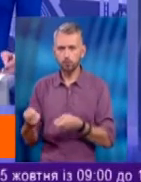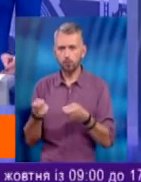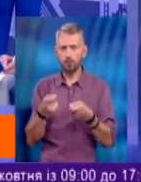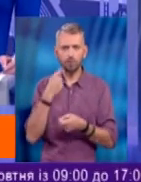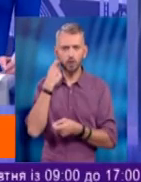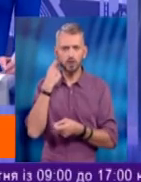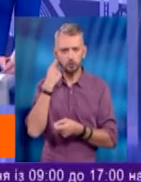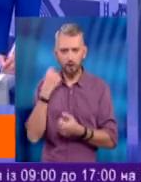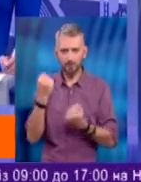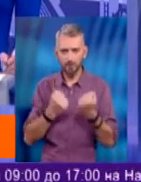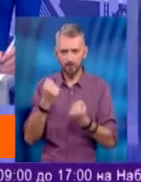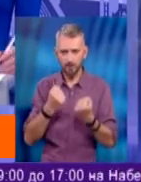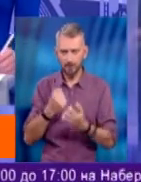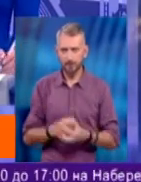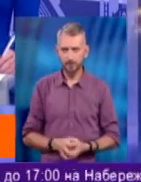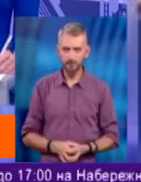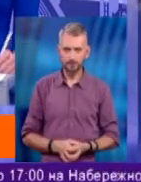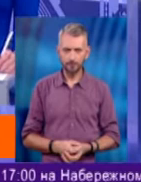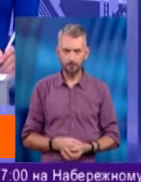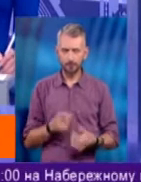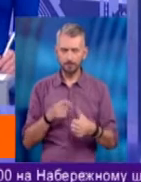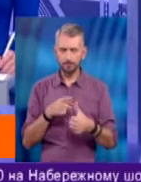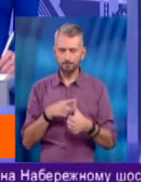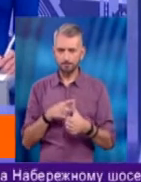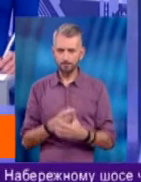автомобилей. Первое.